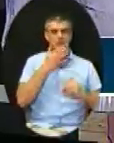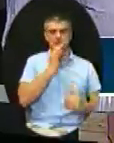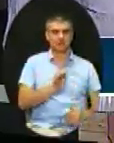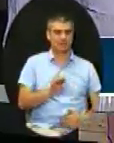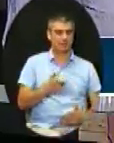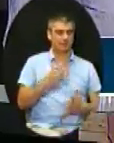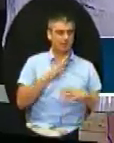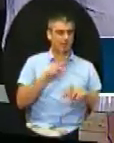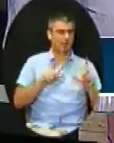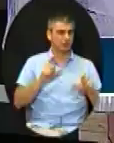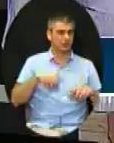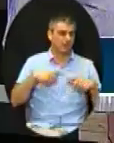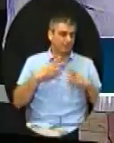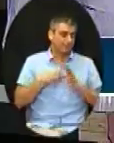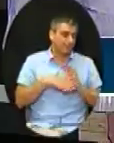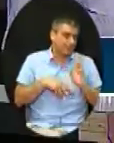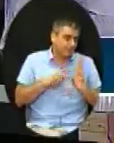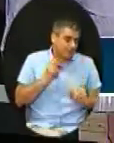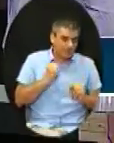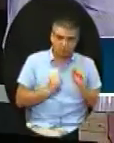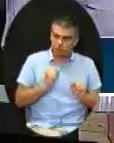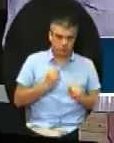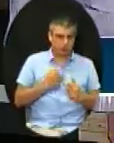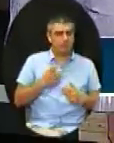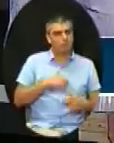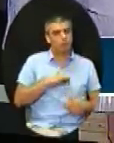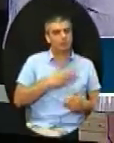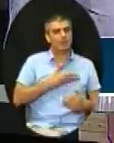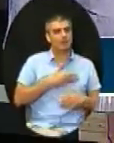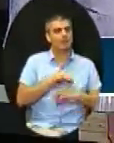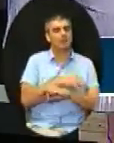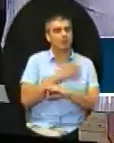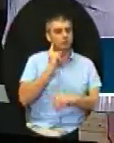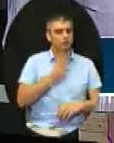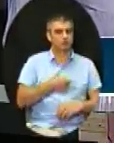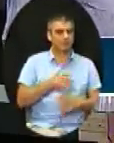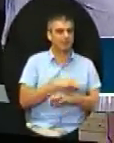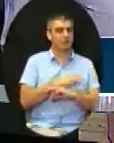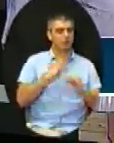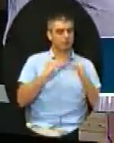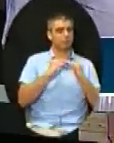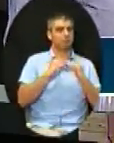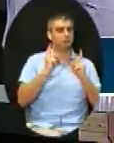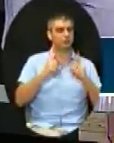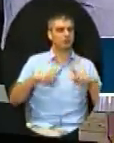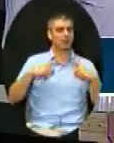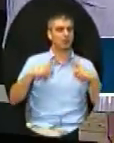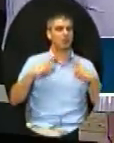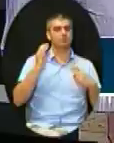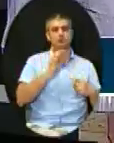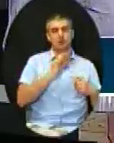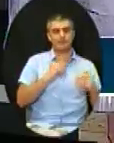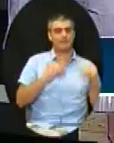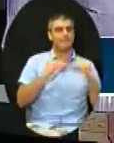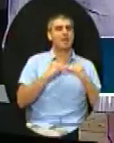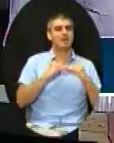רציניים, אנשים חיים בתנאים בלתי נסבלים, הם היו מעוניינים לקבל את התכנון הנדרש, את התכנון הנאות שיאפשר להם לחיות את החיים שלהם על